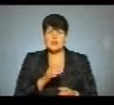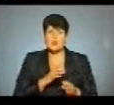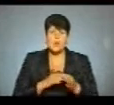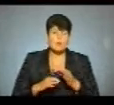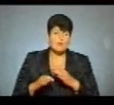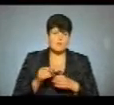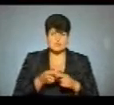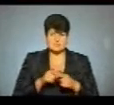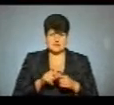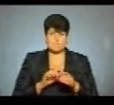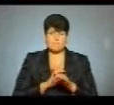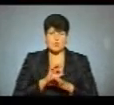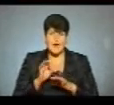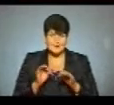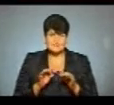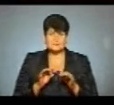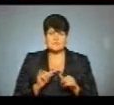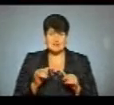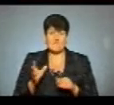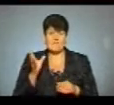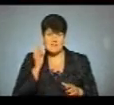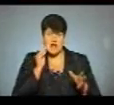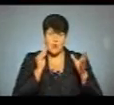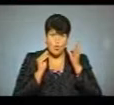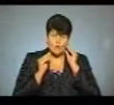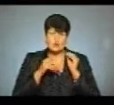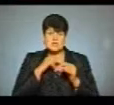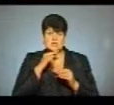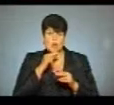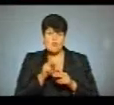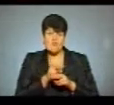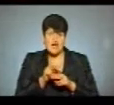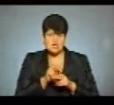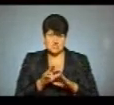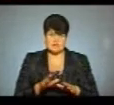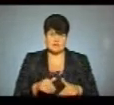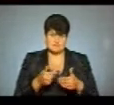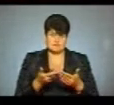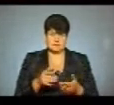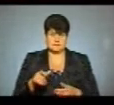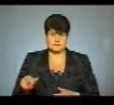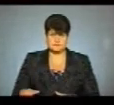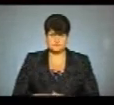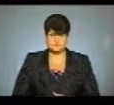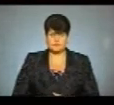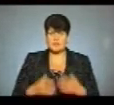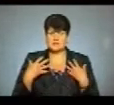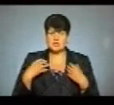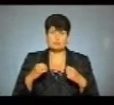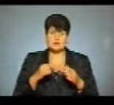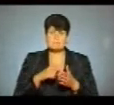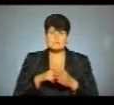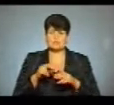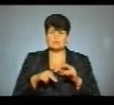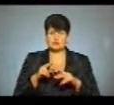обговорюють даний проєкт, а також враховують зауваження, пропозиції від громадськості. Начальник управління містобудування, архітектури